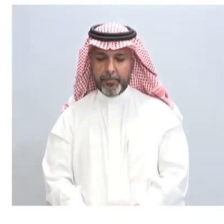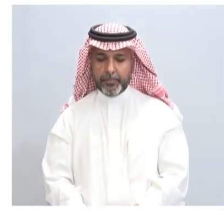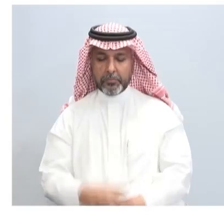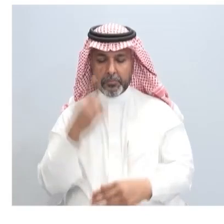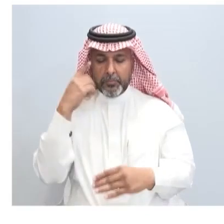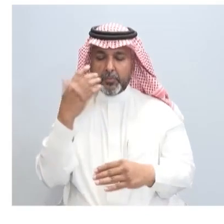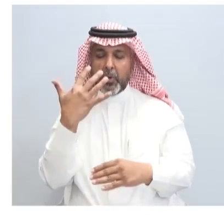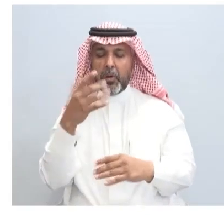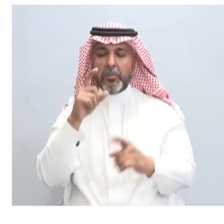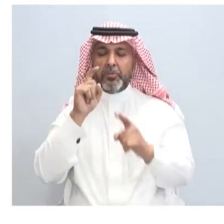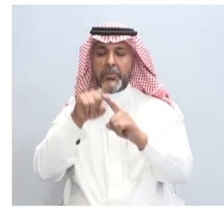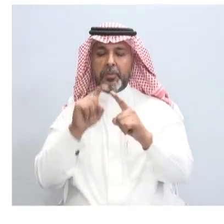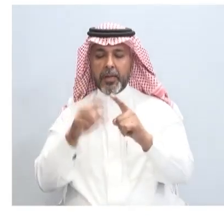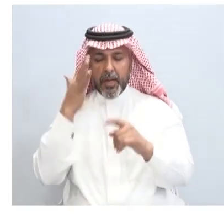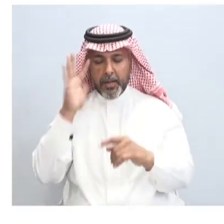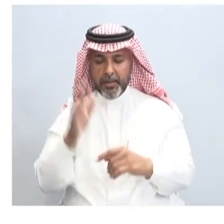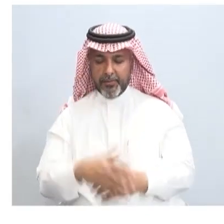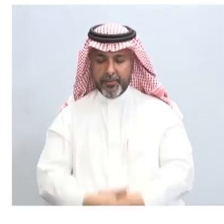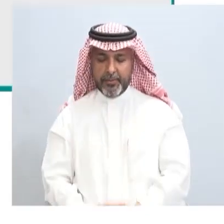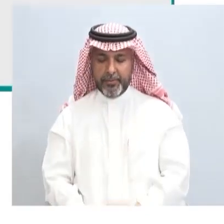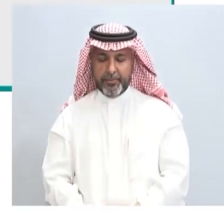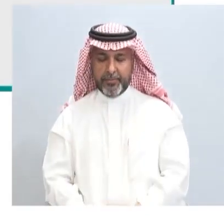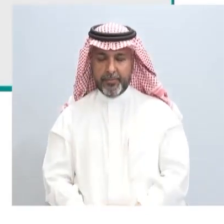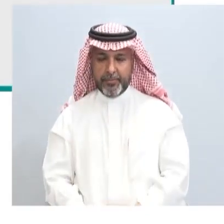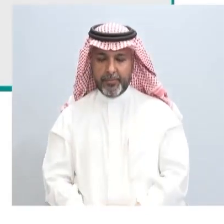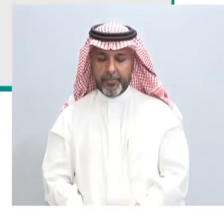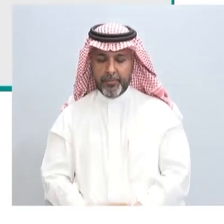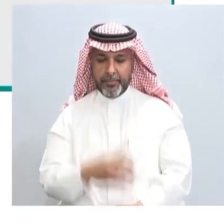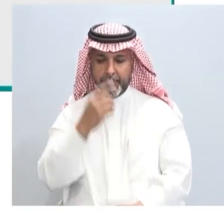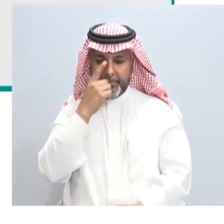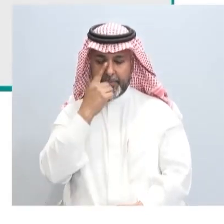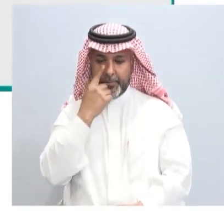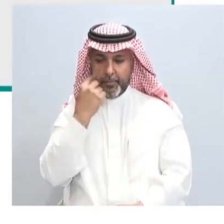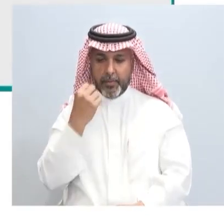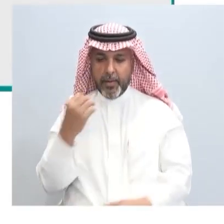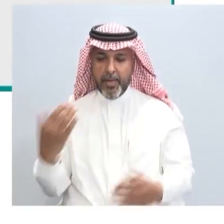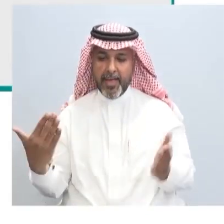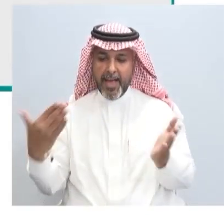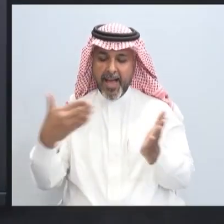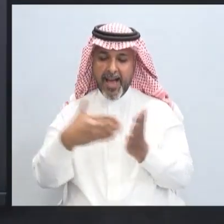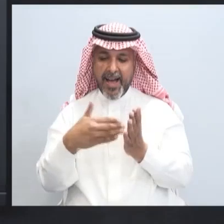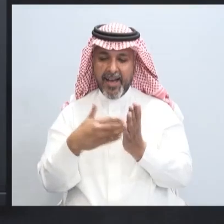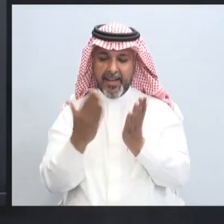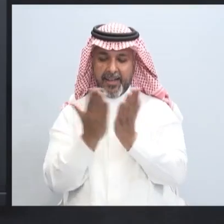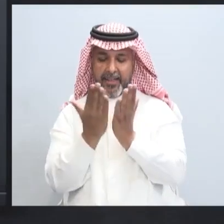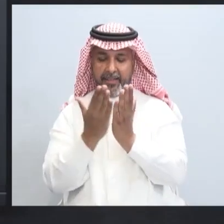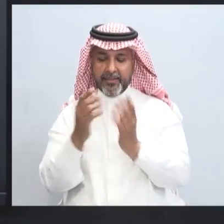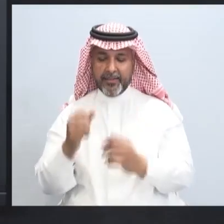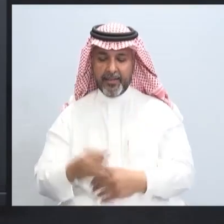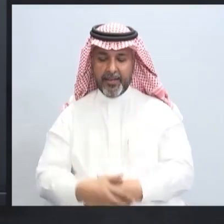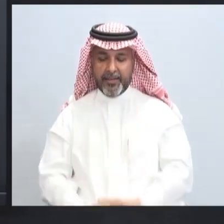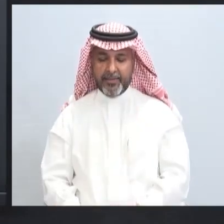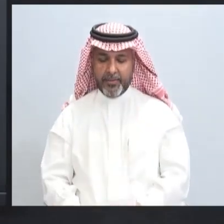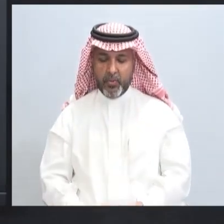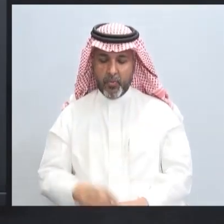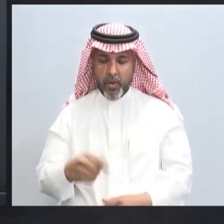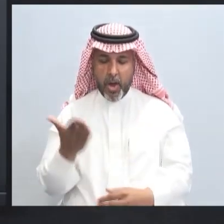في يعني بهذا الشكل وبذلك يعني نكون اخواني الكرام واخواتي وصلنا الى نهايه المطاف اخذنا لمحه عامه عن